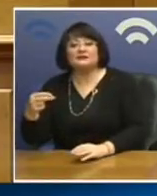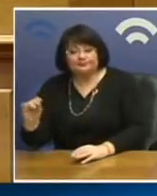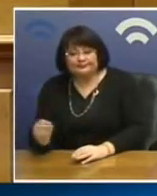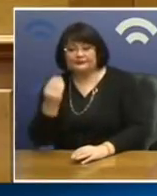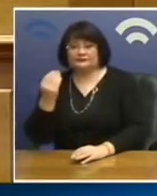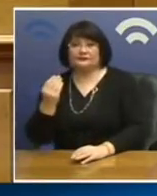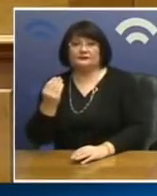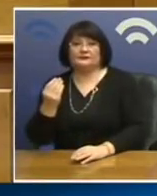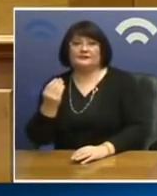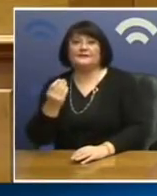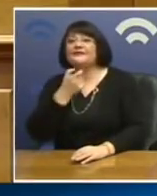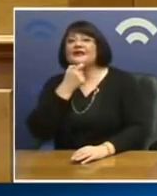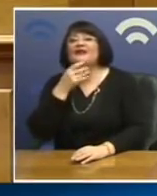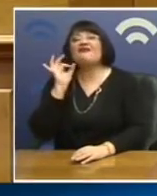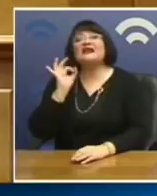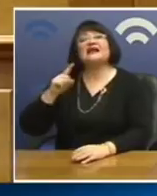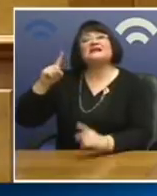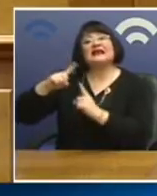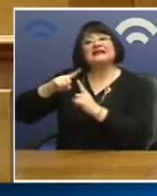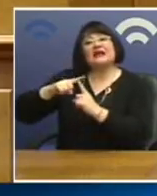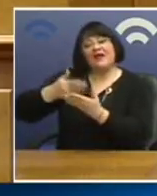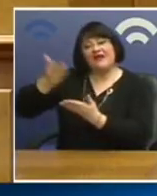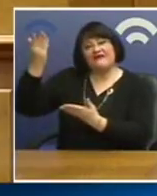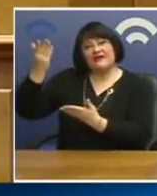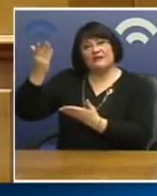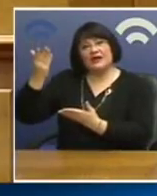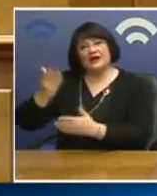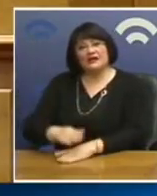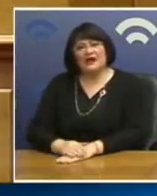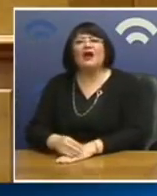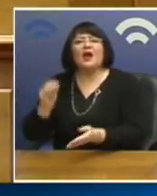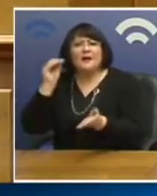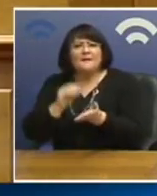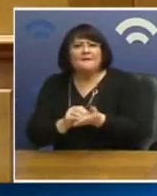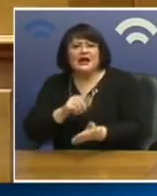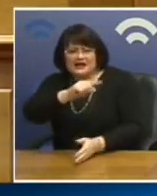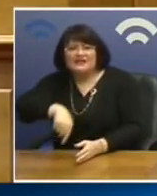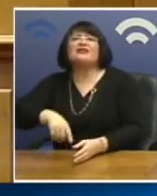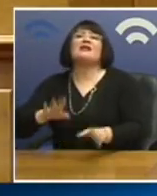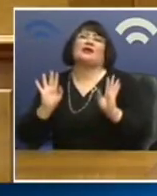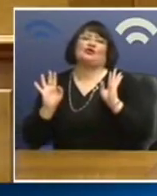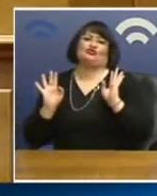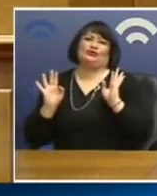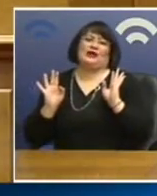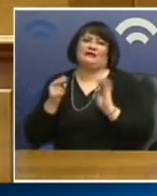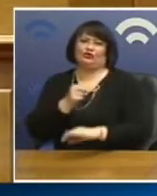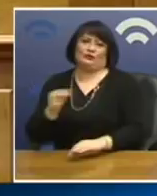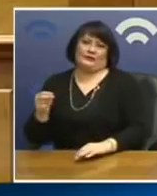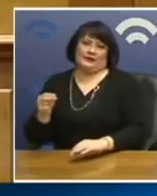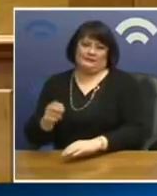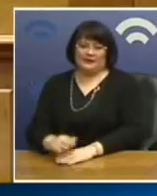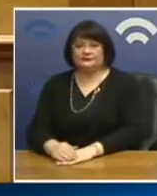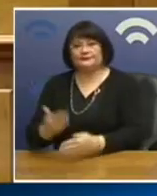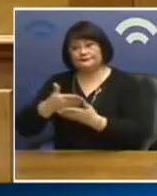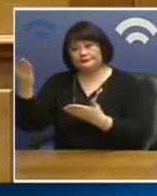βρετανική Financial Times, πάλι δεν θα αρχόσασταν, ούτε σήμερα. Το δημοσίευμα αυτό